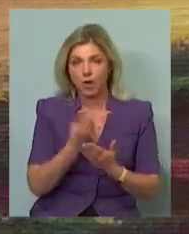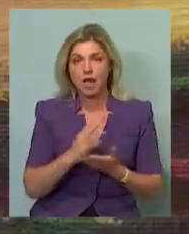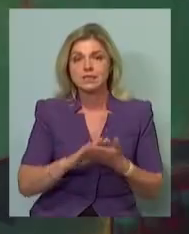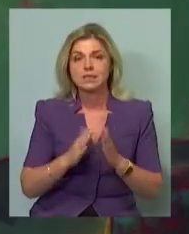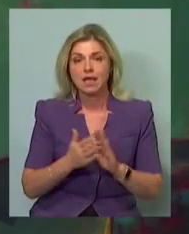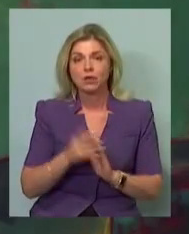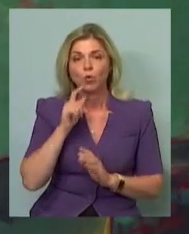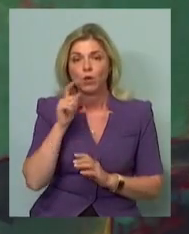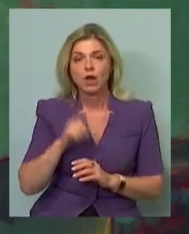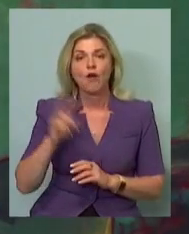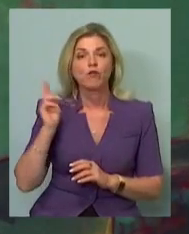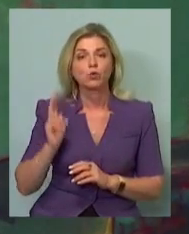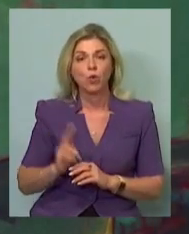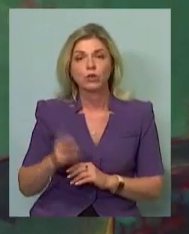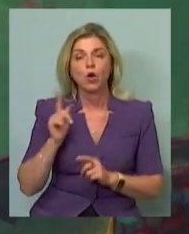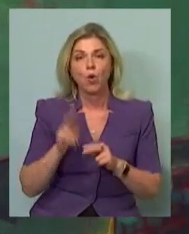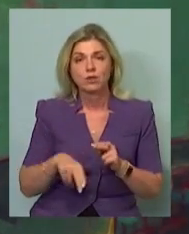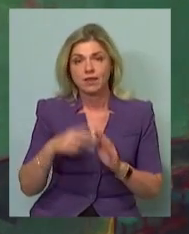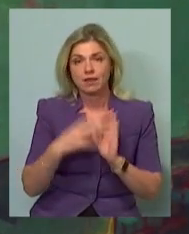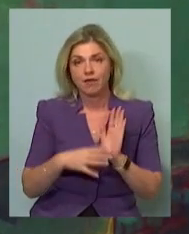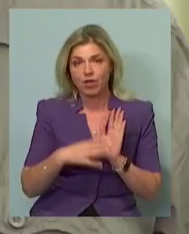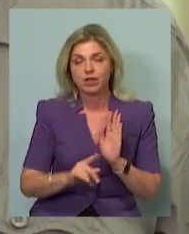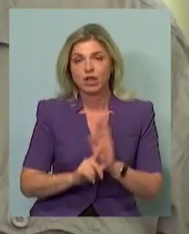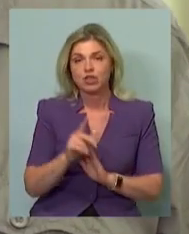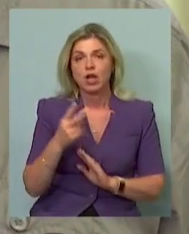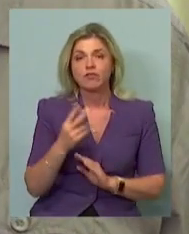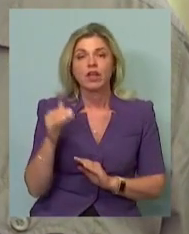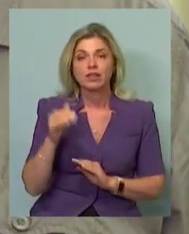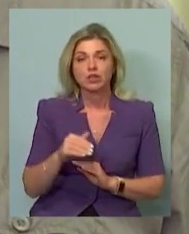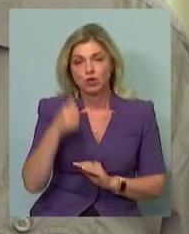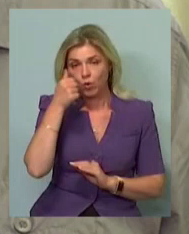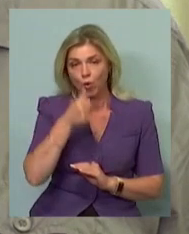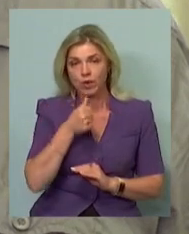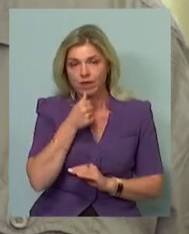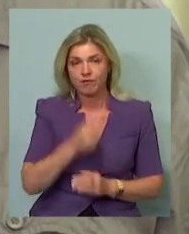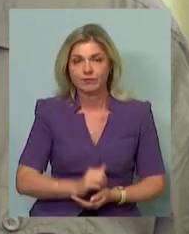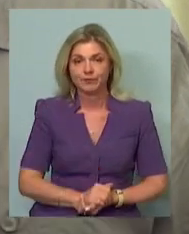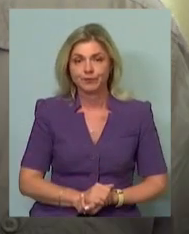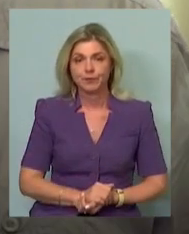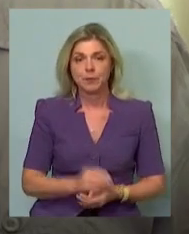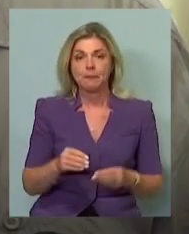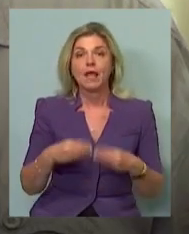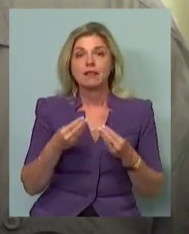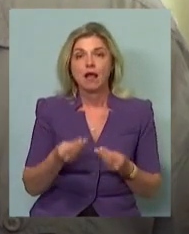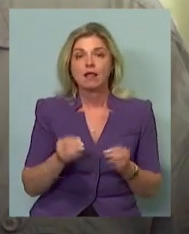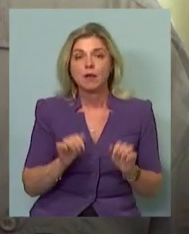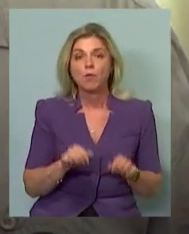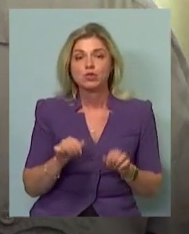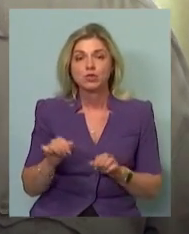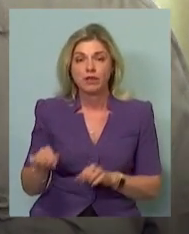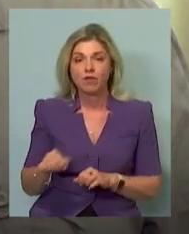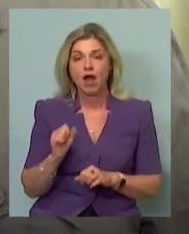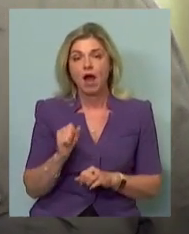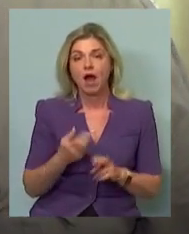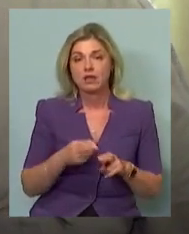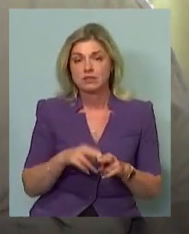флоту кінця 90-х, початку 2000-х років. Начебто дали можливості, але це